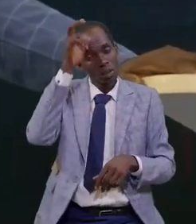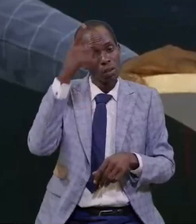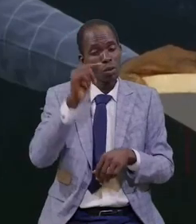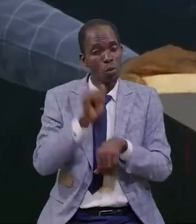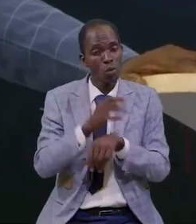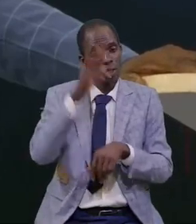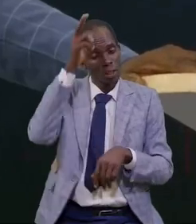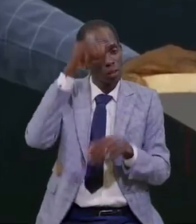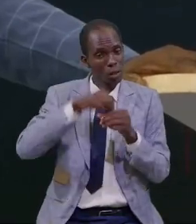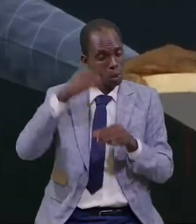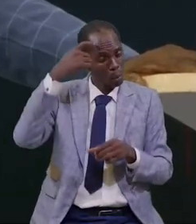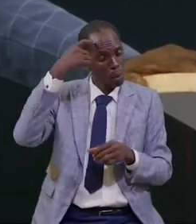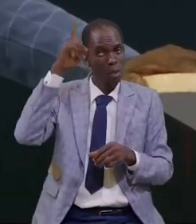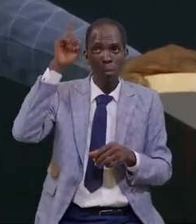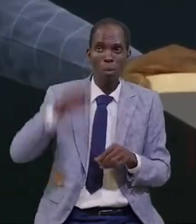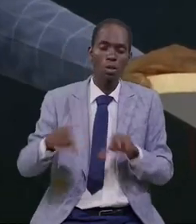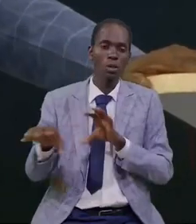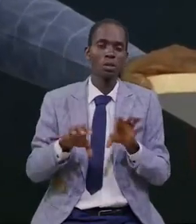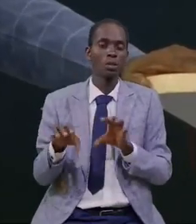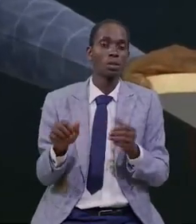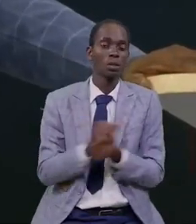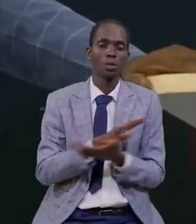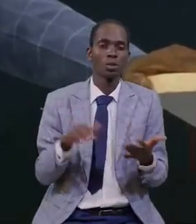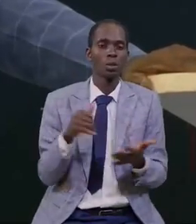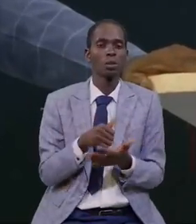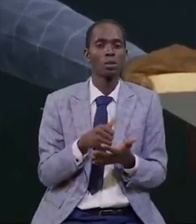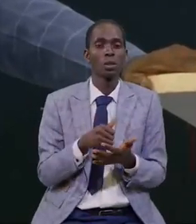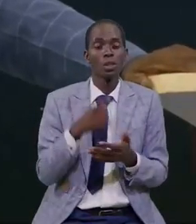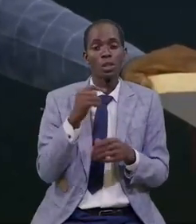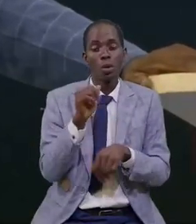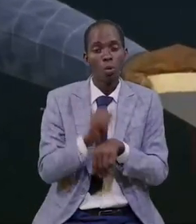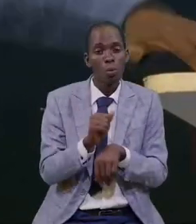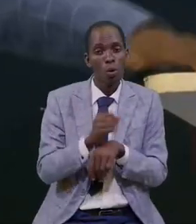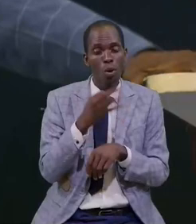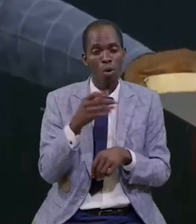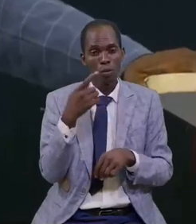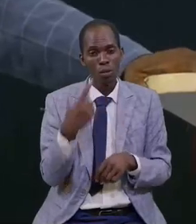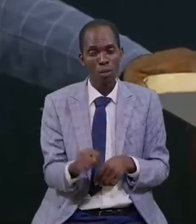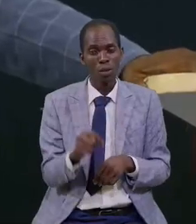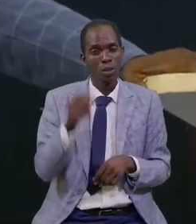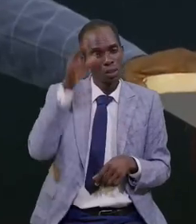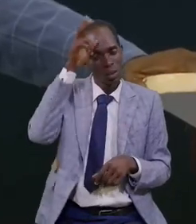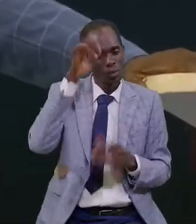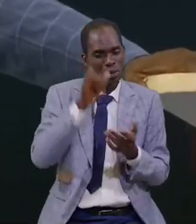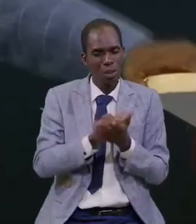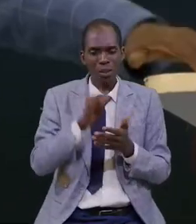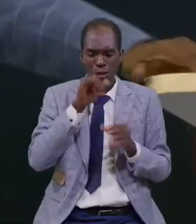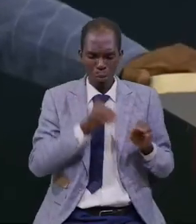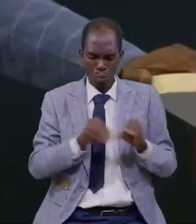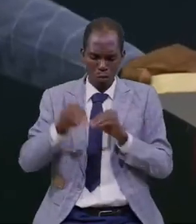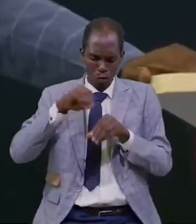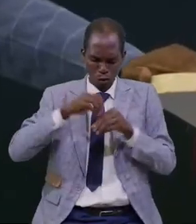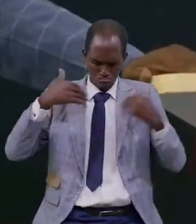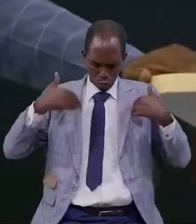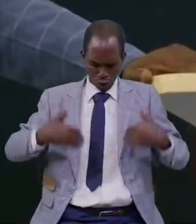cerveau il va les détruire les œufs du diable cette chose qui circule dans ton corps et qui